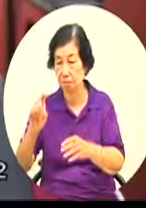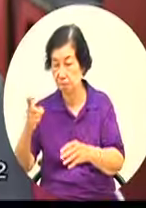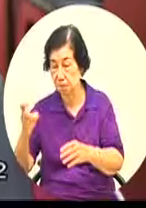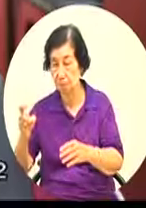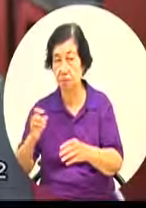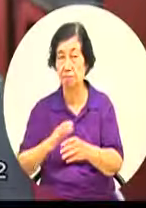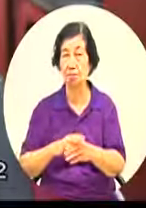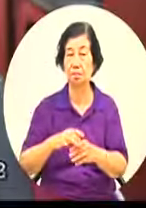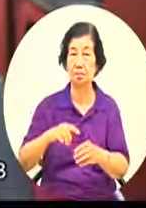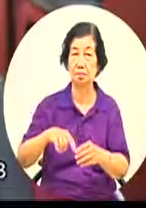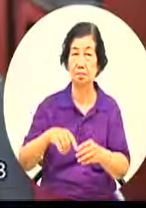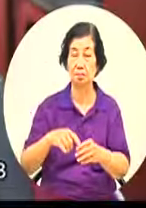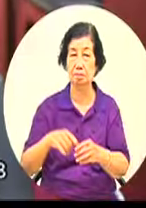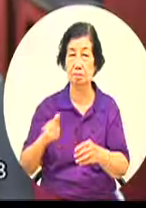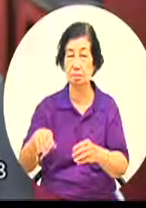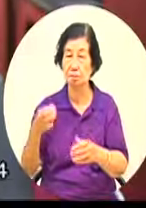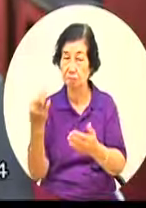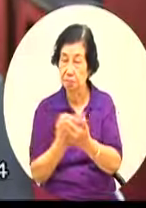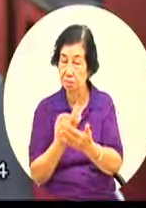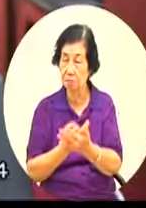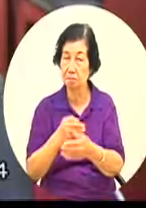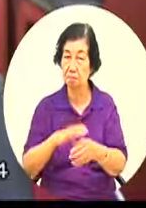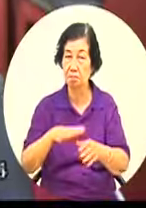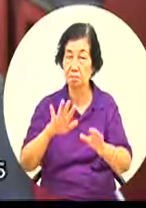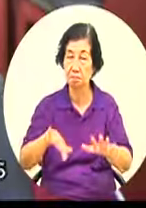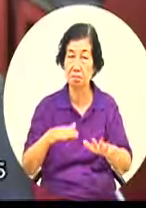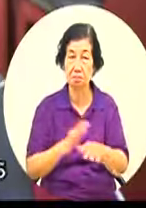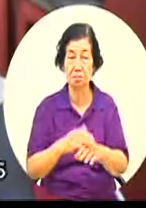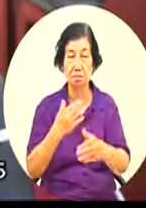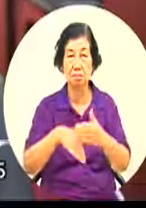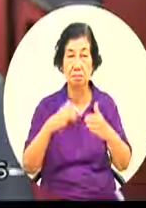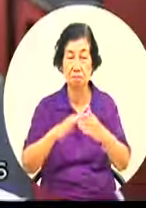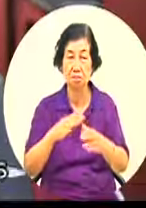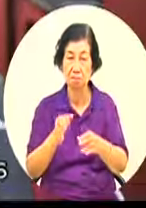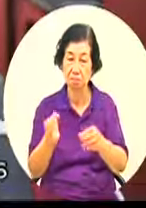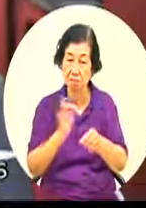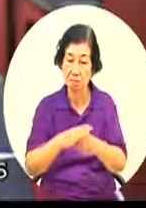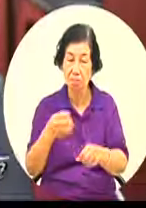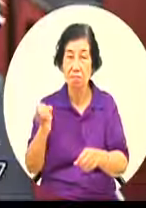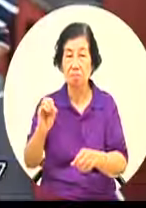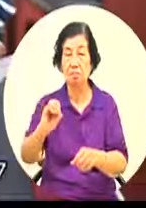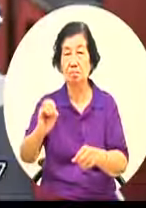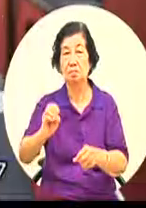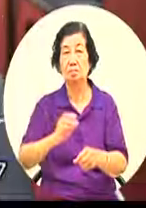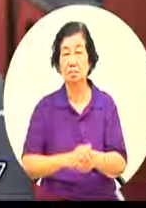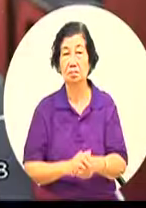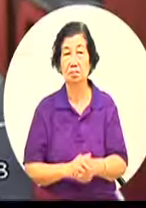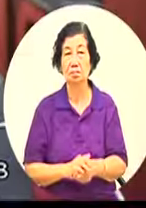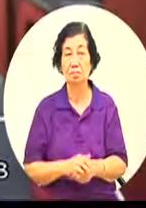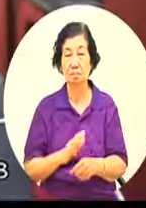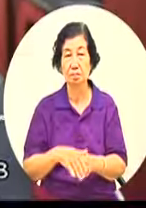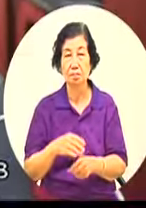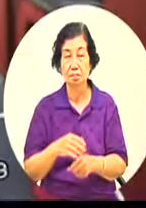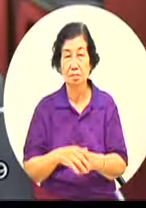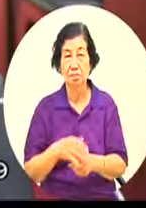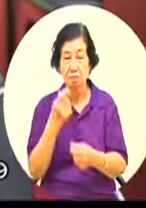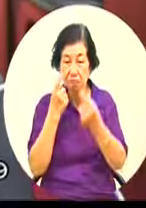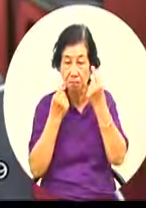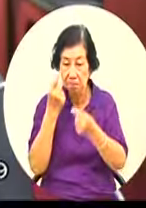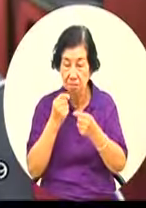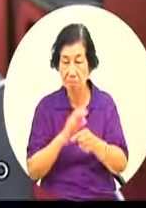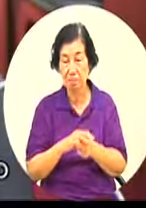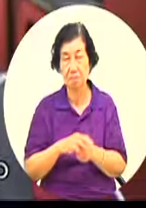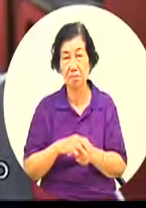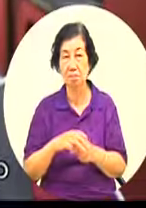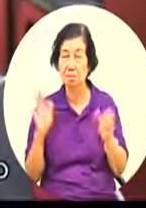果连一毛都不给的时候，我这好好可怜啊，因不是好好可怜，是干那个干那眼睛啊嘛，可怜吼。所以